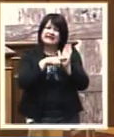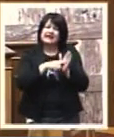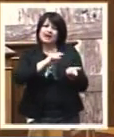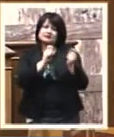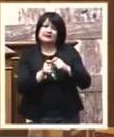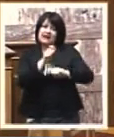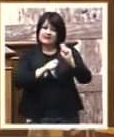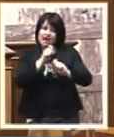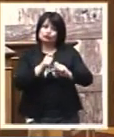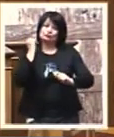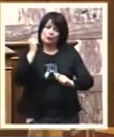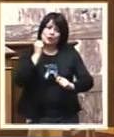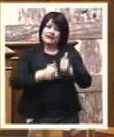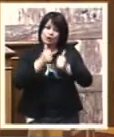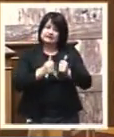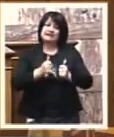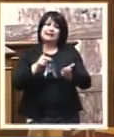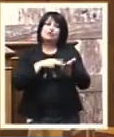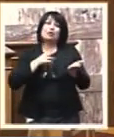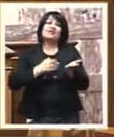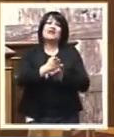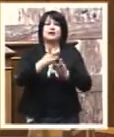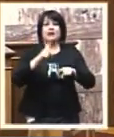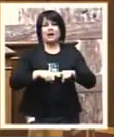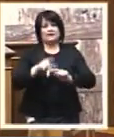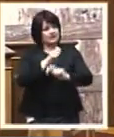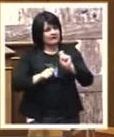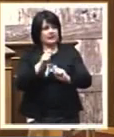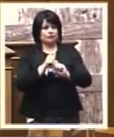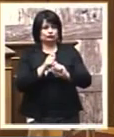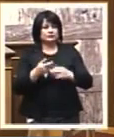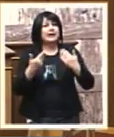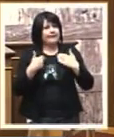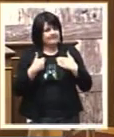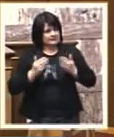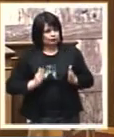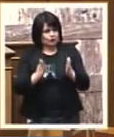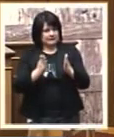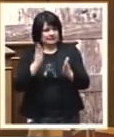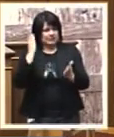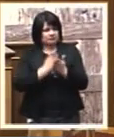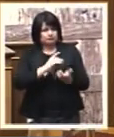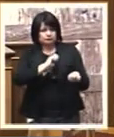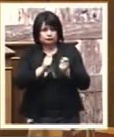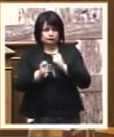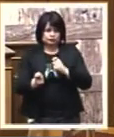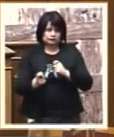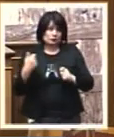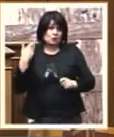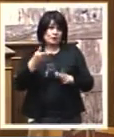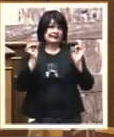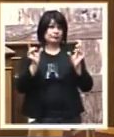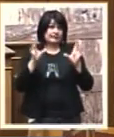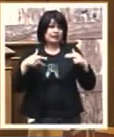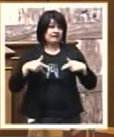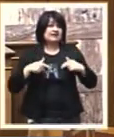δίκαιη, πιο ισχυρή, πιο ανταγωνιστική Ελλάδα. Εμείς έχουμε ήδη δρομολογήσει ιστορικές τομές που καμία κυβέρνηση δεν τόλμησε στο